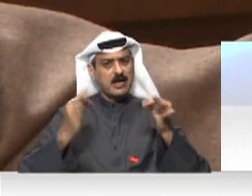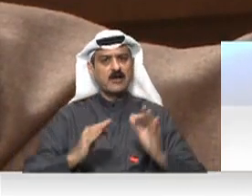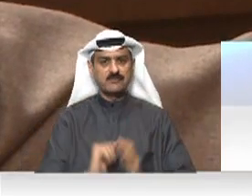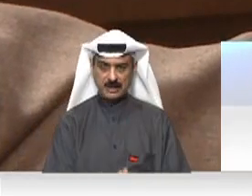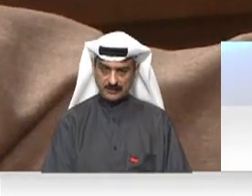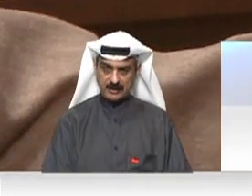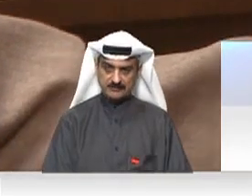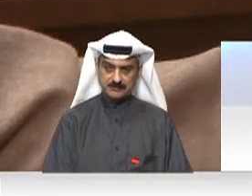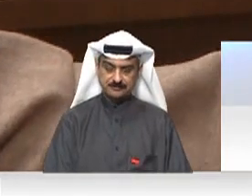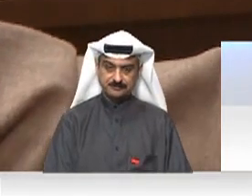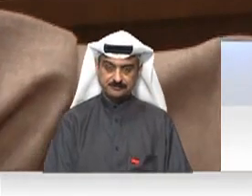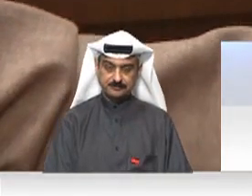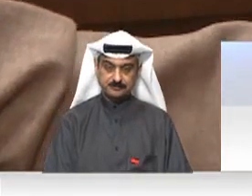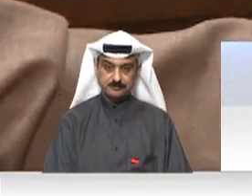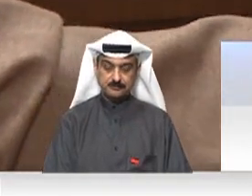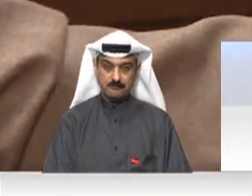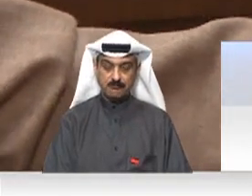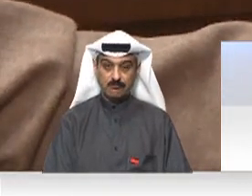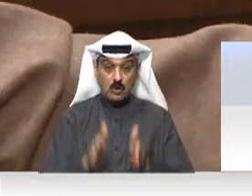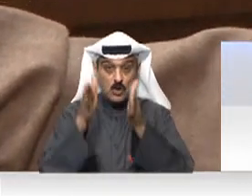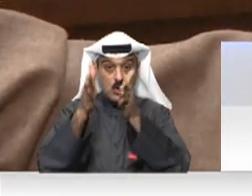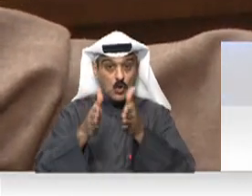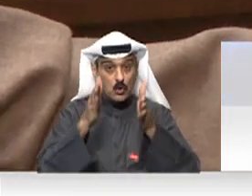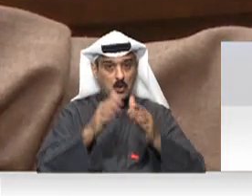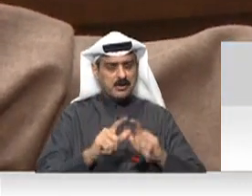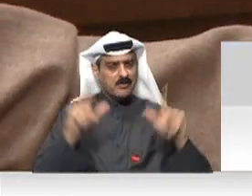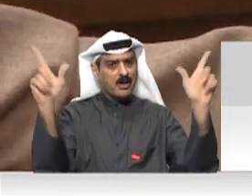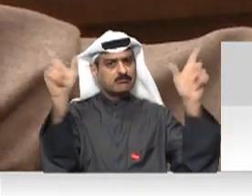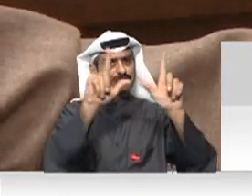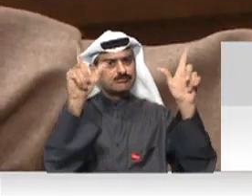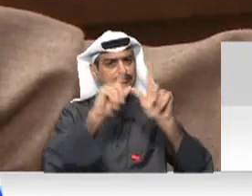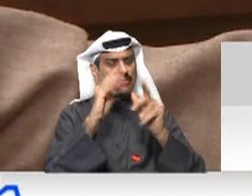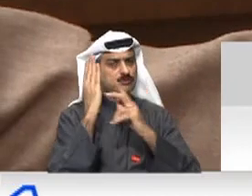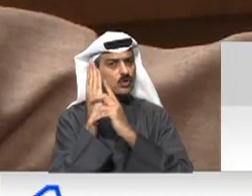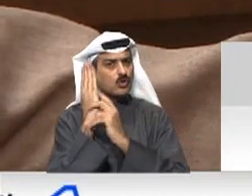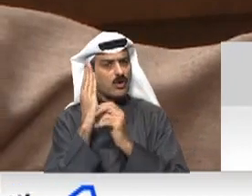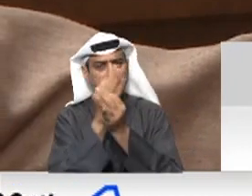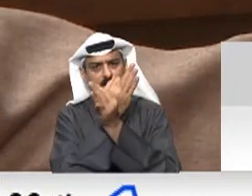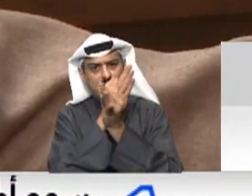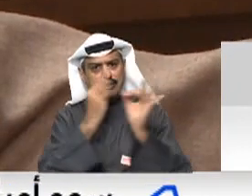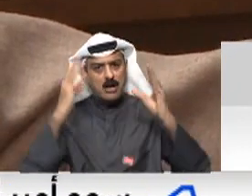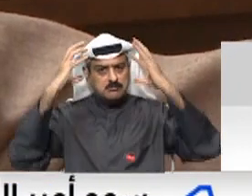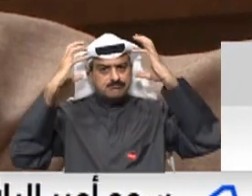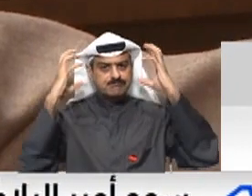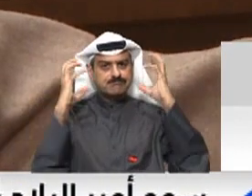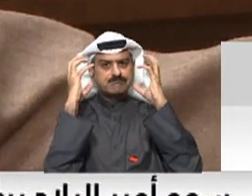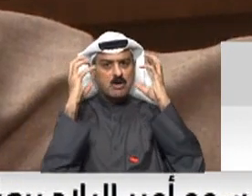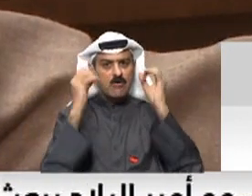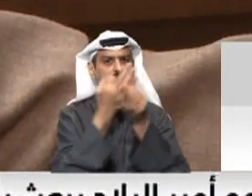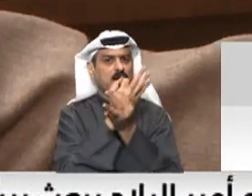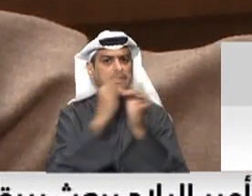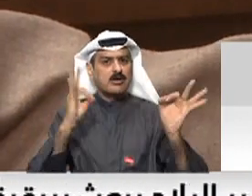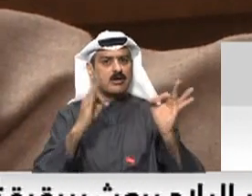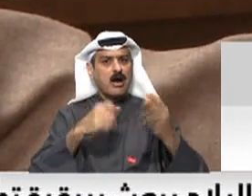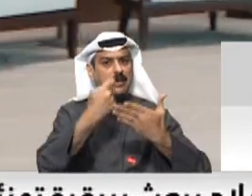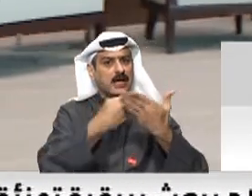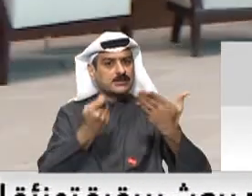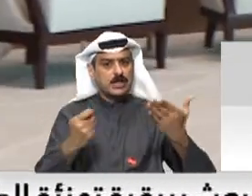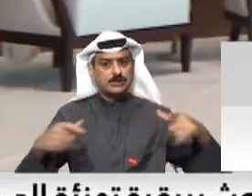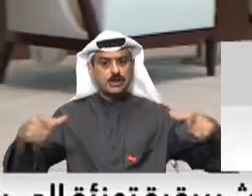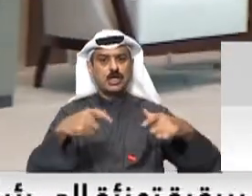وكذلك نظام سمعي وبصري كامل لتوثيق محاضر اجتماعات